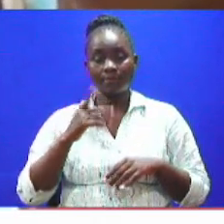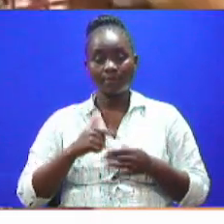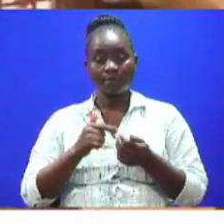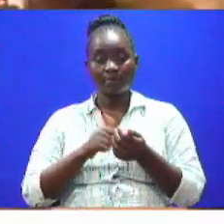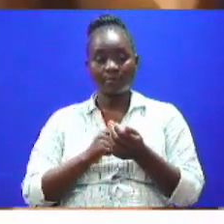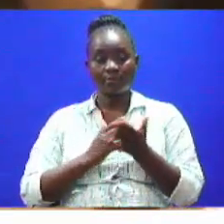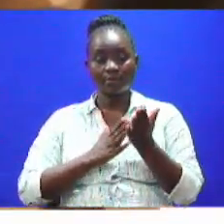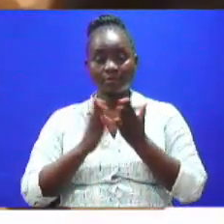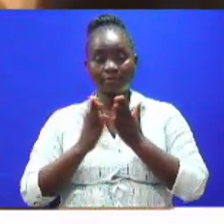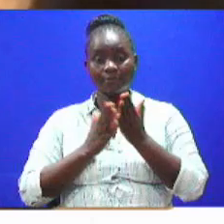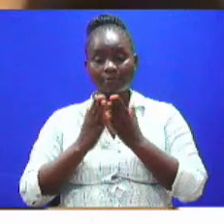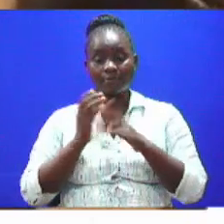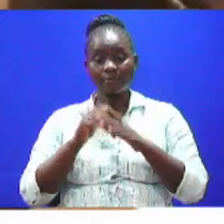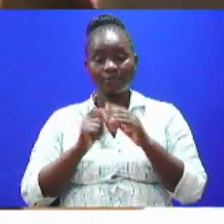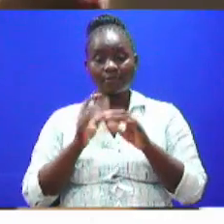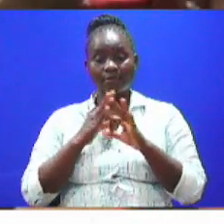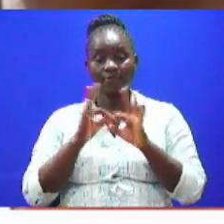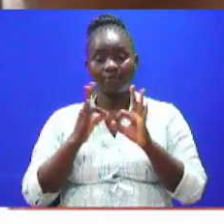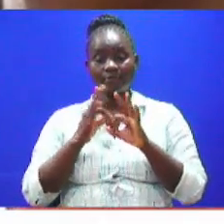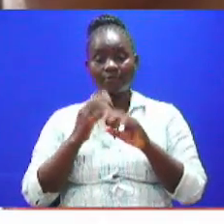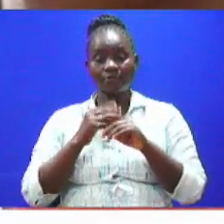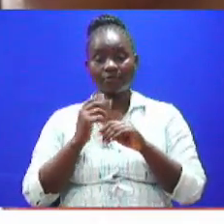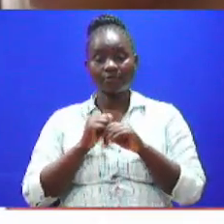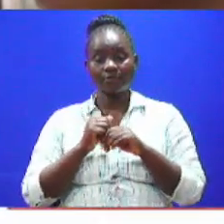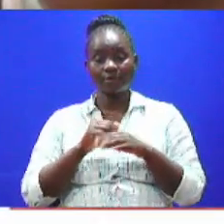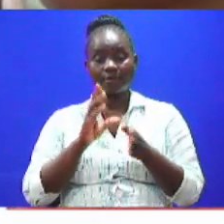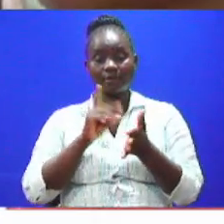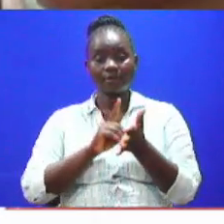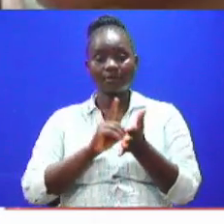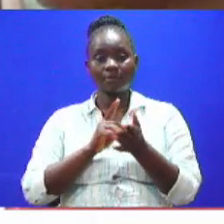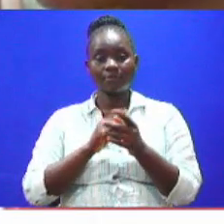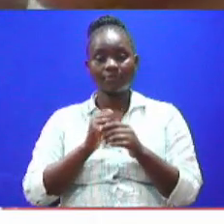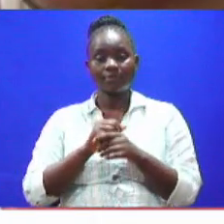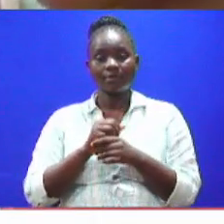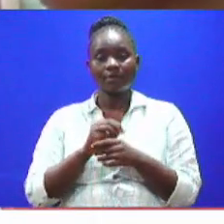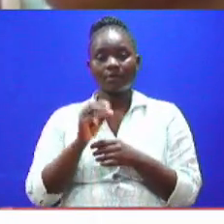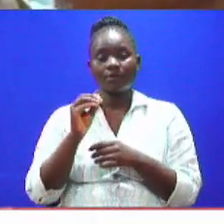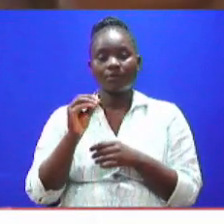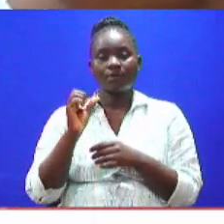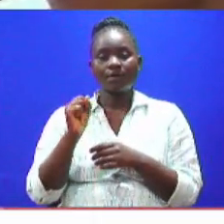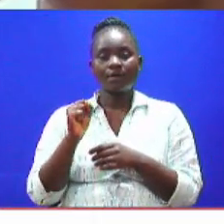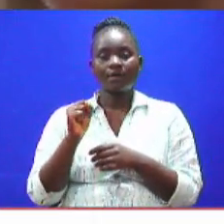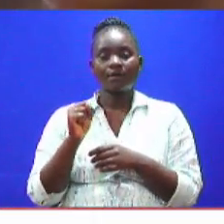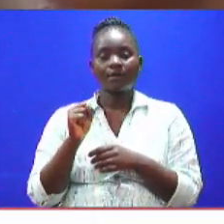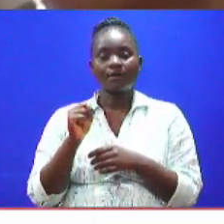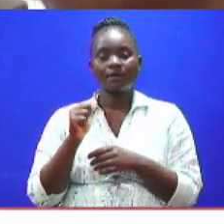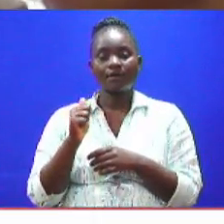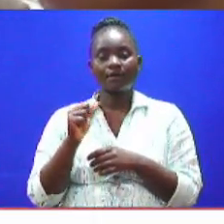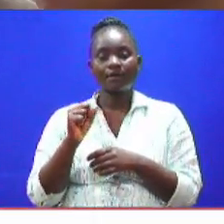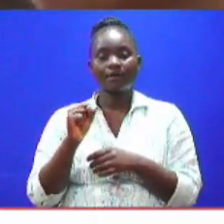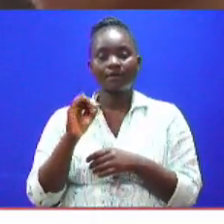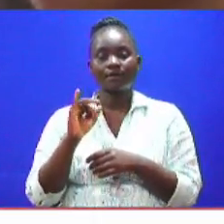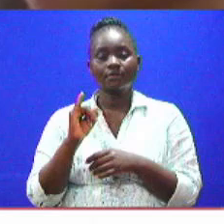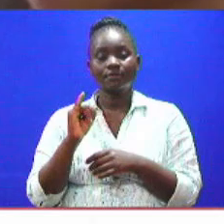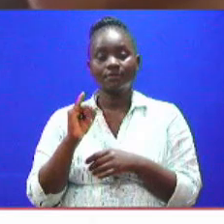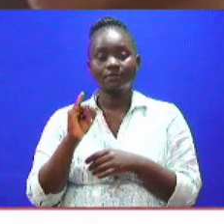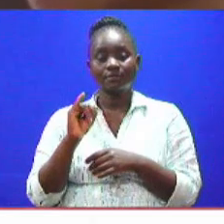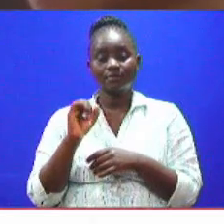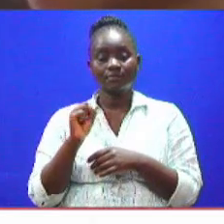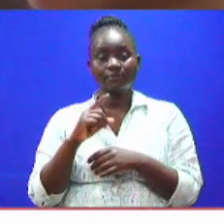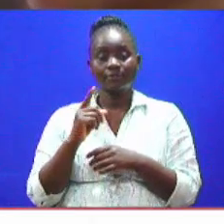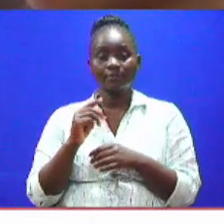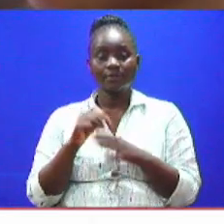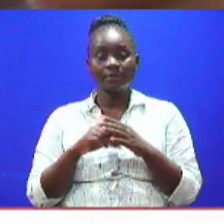obo wabu sakurwa asa banyagitali benyagitali ya Oasis. Siku ya leo tuka hapa Regional